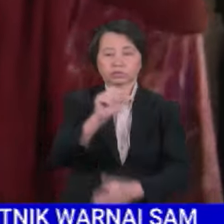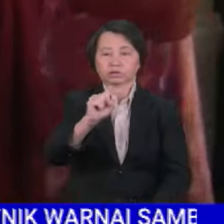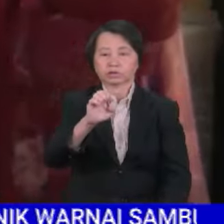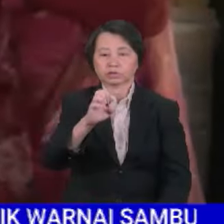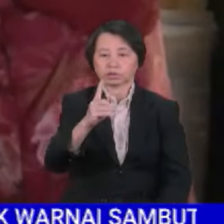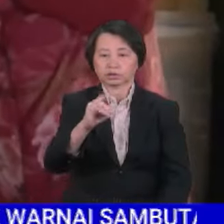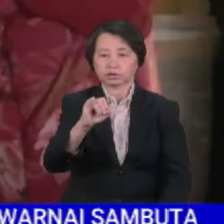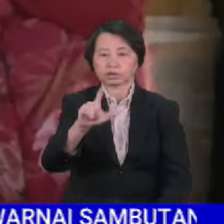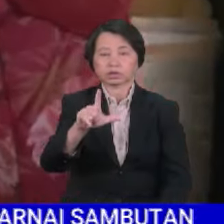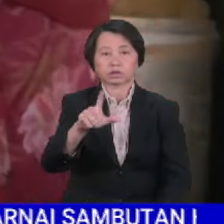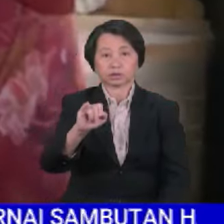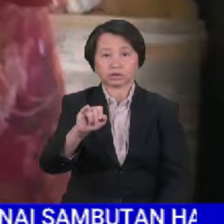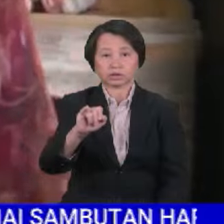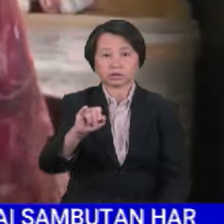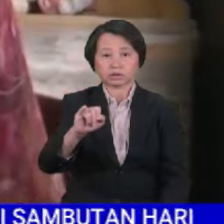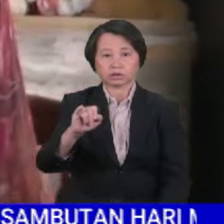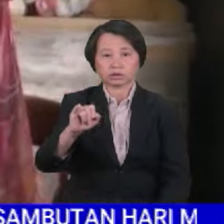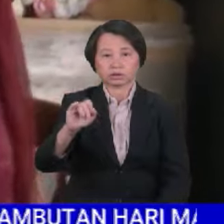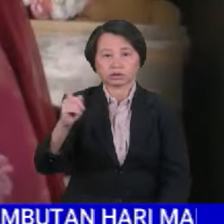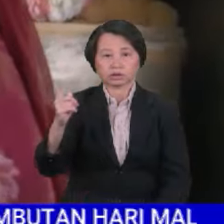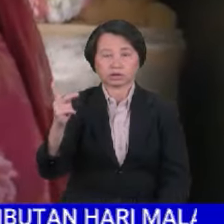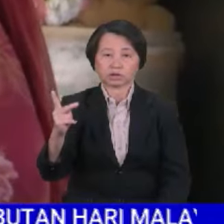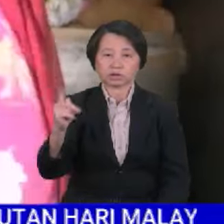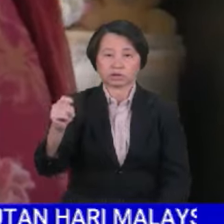tinggi Indonesia